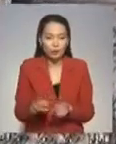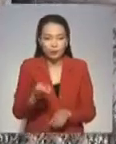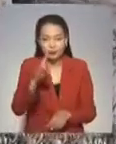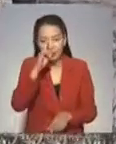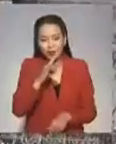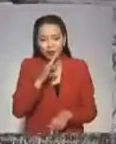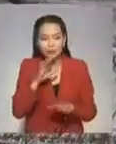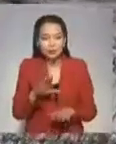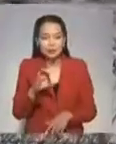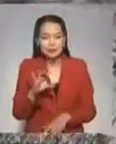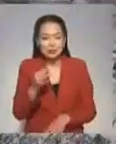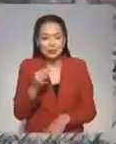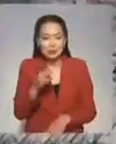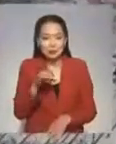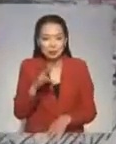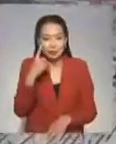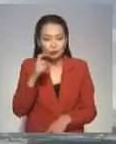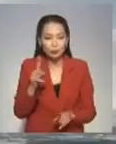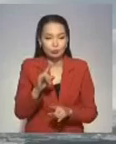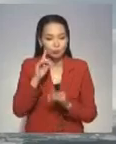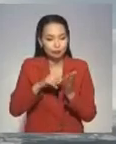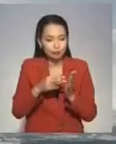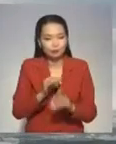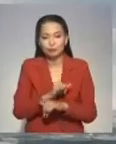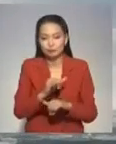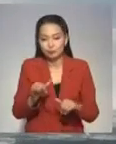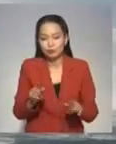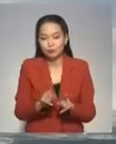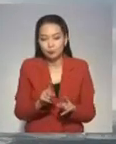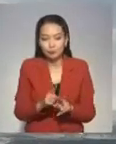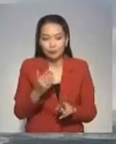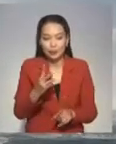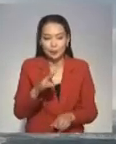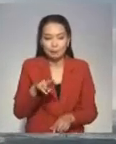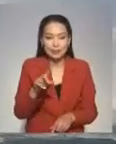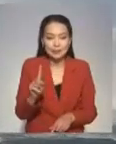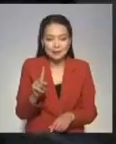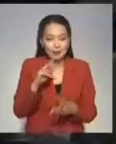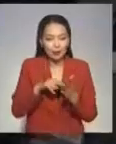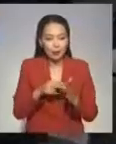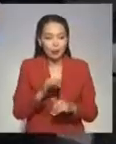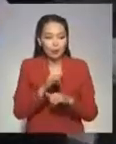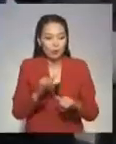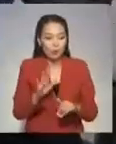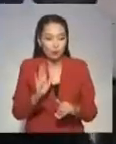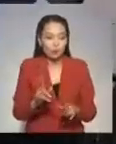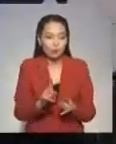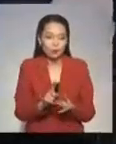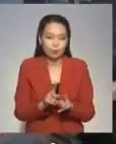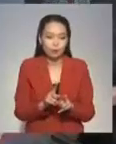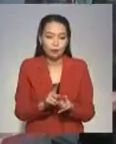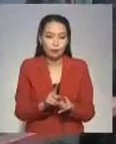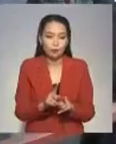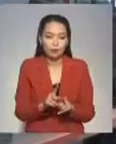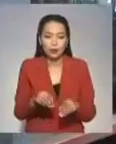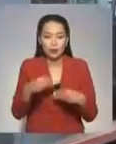китайская CNPC заявила, что подумывает расширить производственные мощности шымкентского НПЗ. А глава State Power Investment Corporation Цян Джиминь